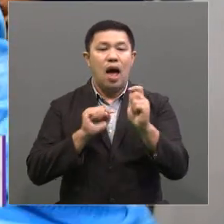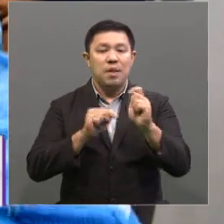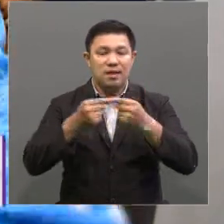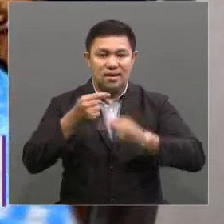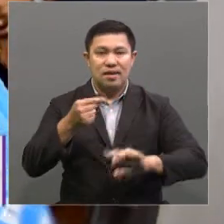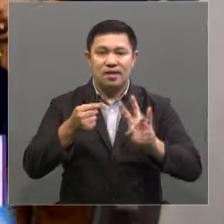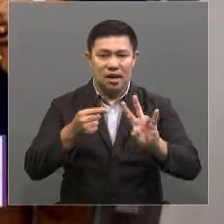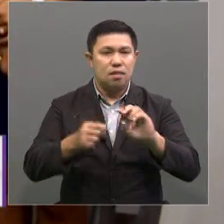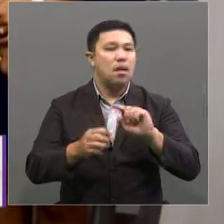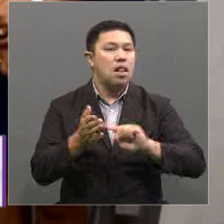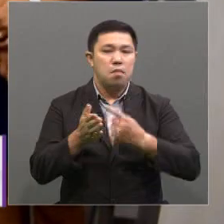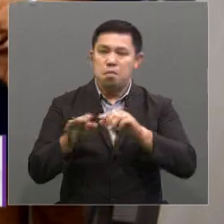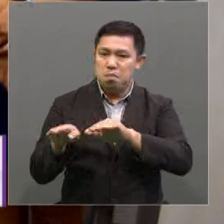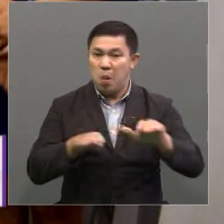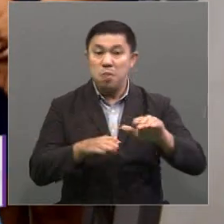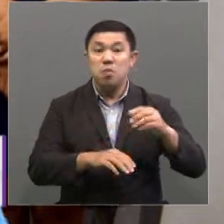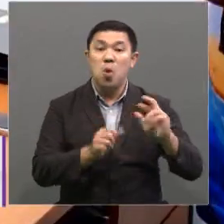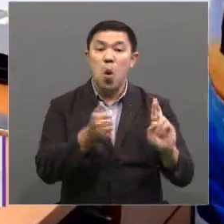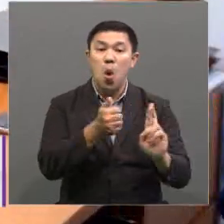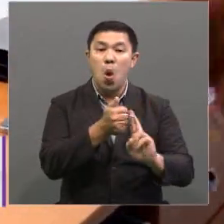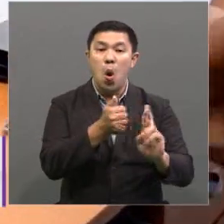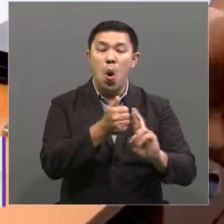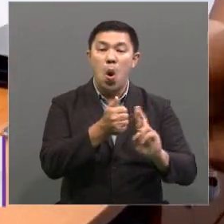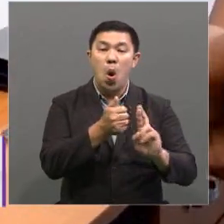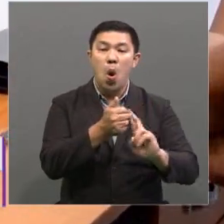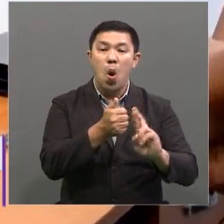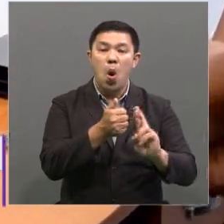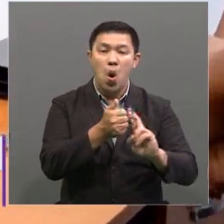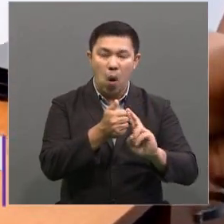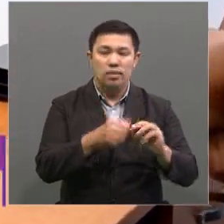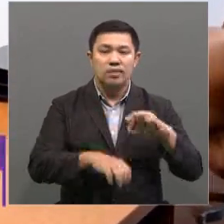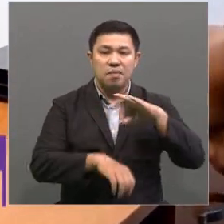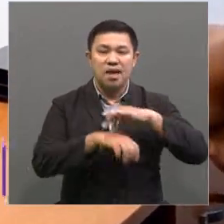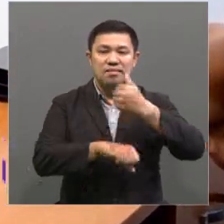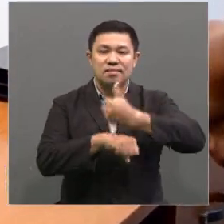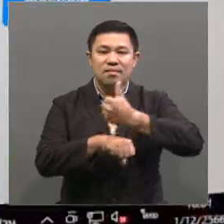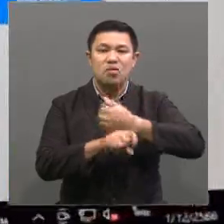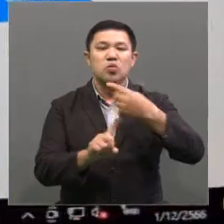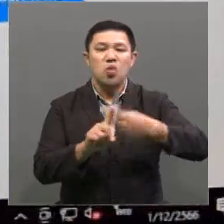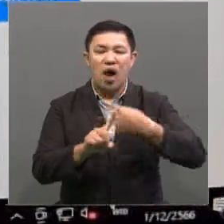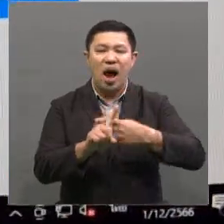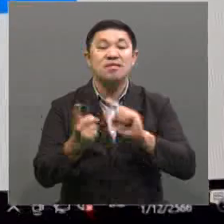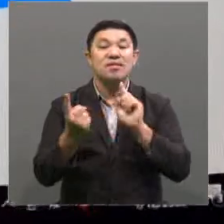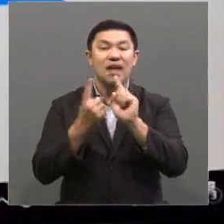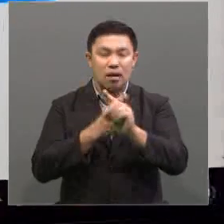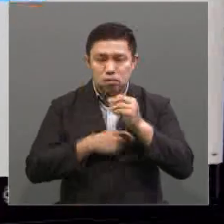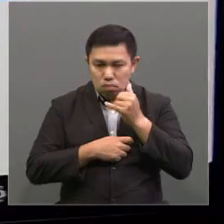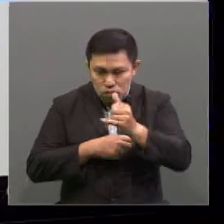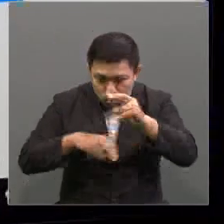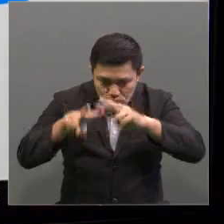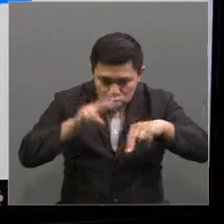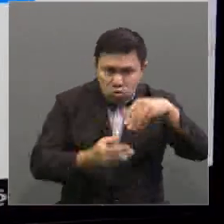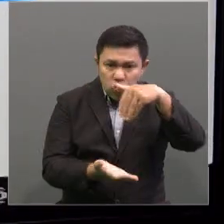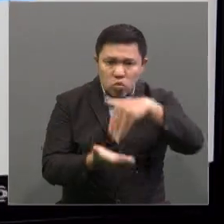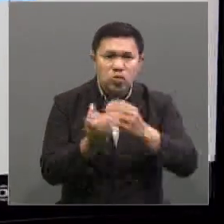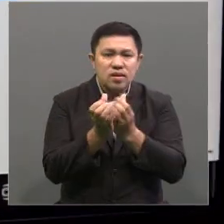ภอด้วยทางรองผู้ว่าราชการจังหวัดรักษาราชการแทนผู้ว่าไปตรวจดูความพร้อมการทำงานของเจ้าหน้าที่ที่ศูนย์ด